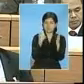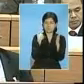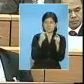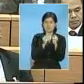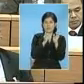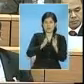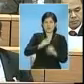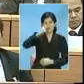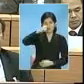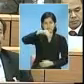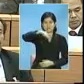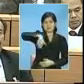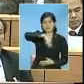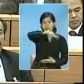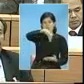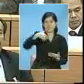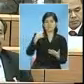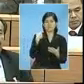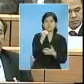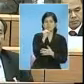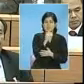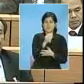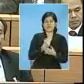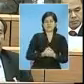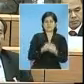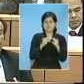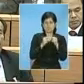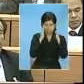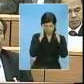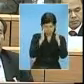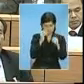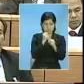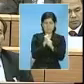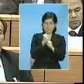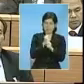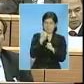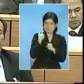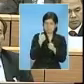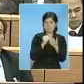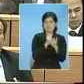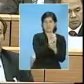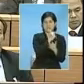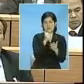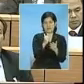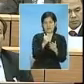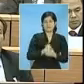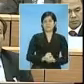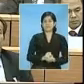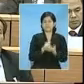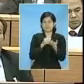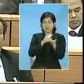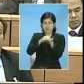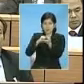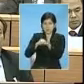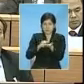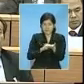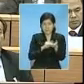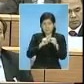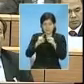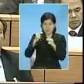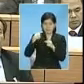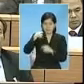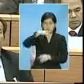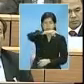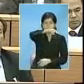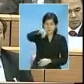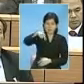ไทยทั่วทั้งประเทศว่าท่านนั้นมีความตั้งใจในการแก้ปัญหาของประเทศจะเห็นนะครับโพลทุกโพลนะครับ